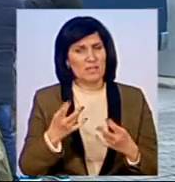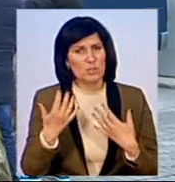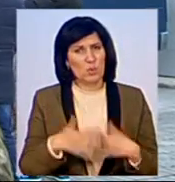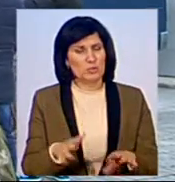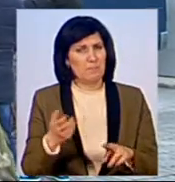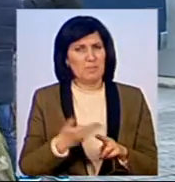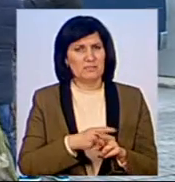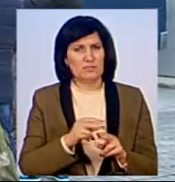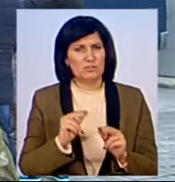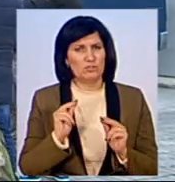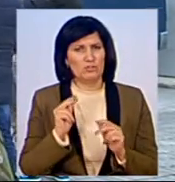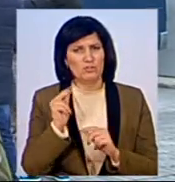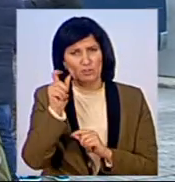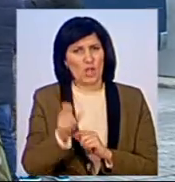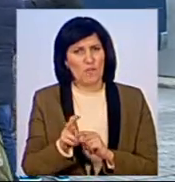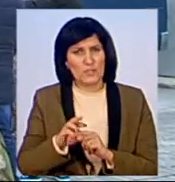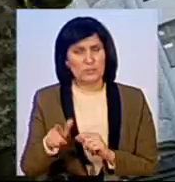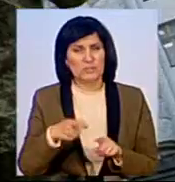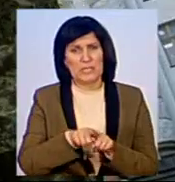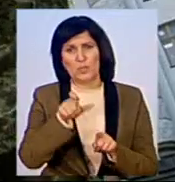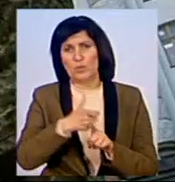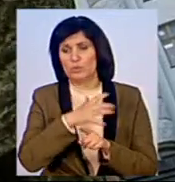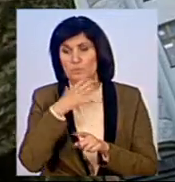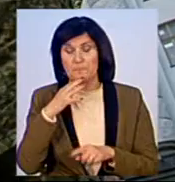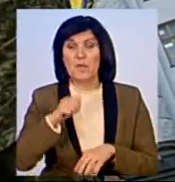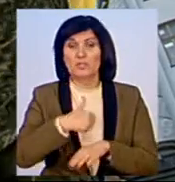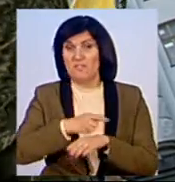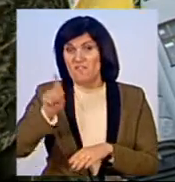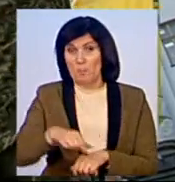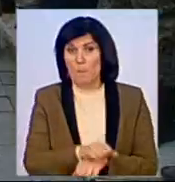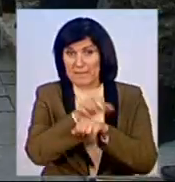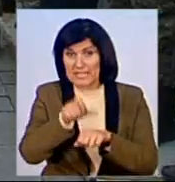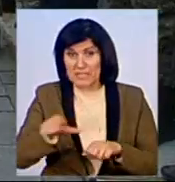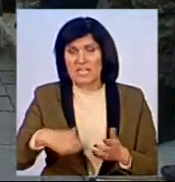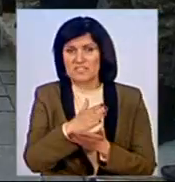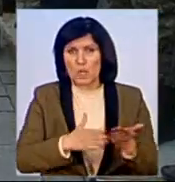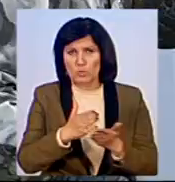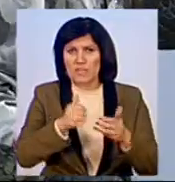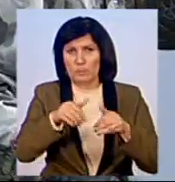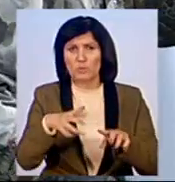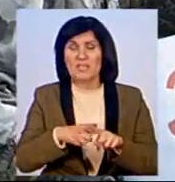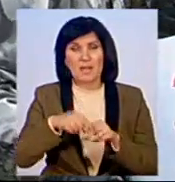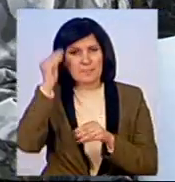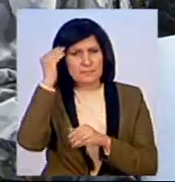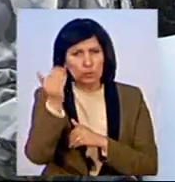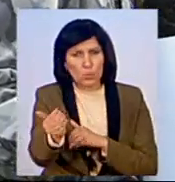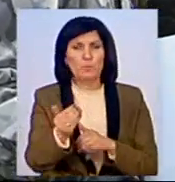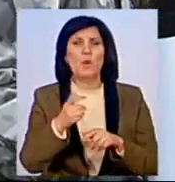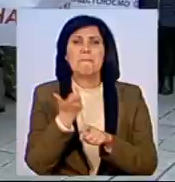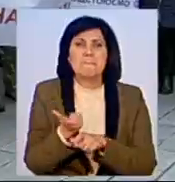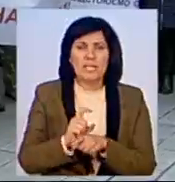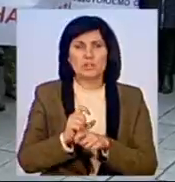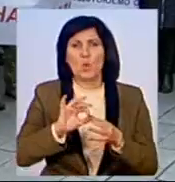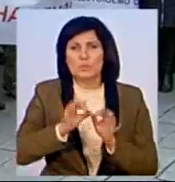це вже безчеловечність. І таких людей дуже багато. Основна вимога мітингарів до уряду – скасувати постанову, яка, на їхню думку, ще